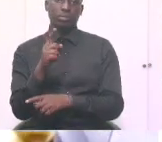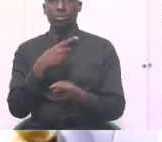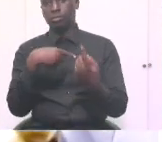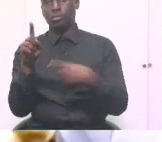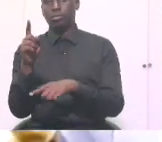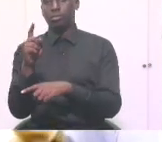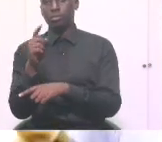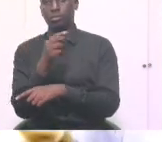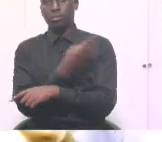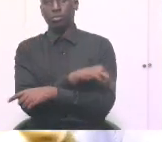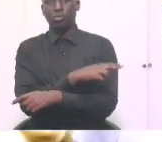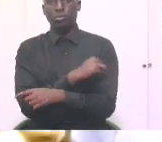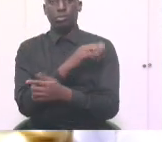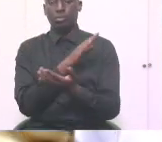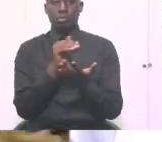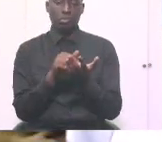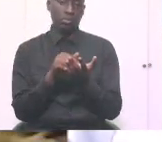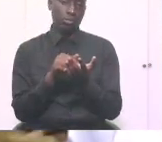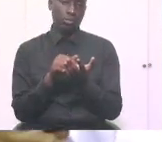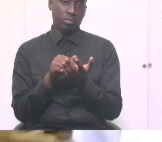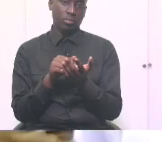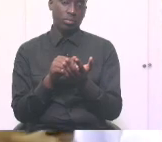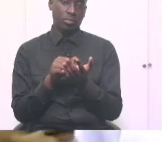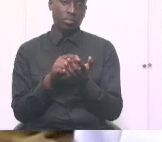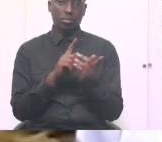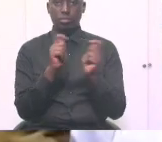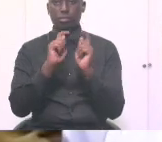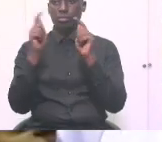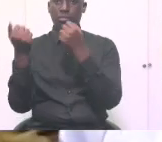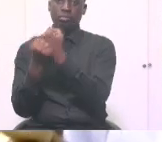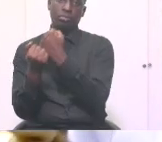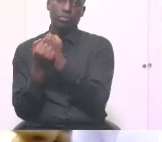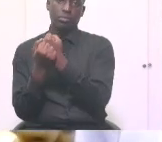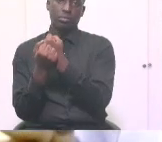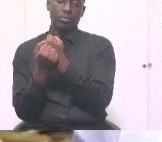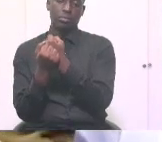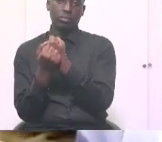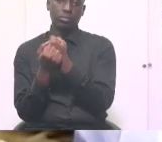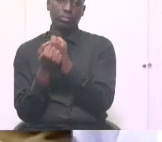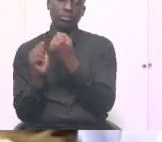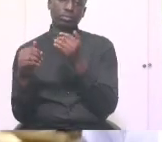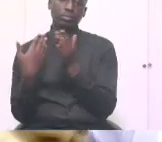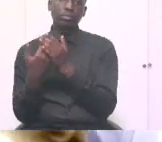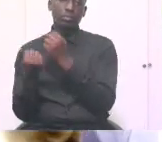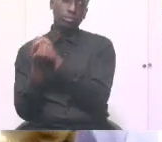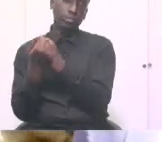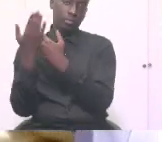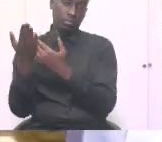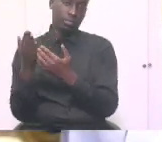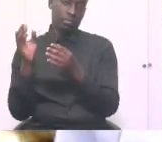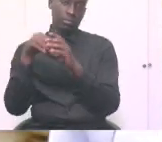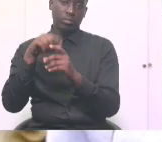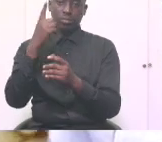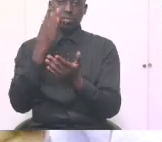bamujyanye kunyakiriba ku ntuze kwa muganga, bahita baduha transfer yo kujya Gisenyi, bamujyanye Gisenyi bamujyana kuri